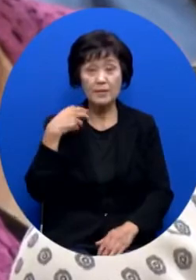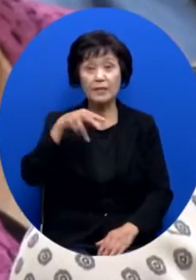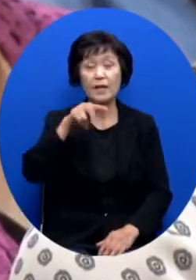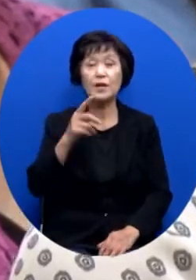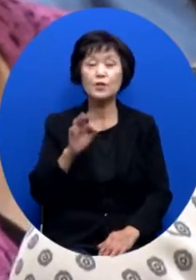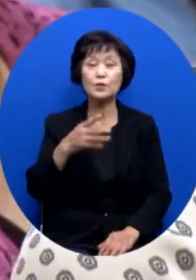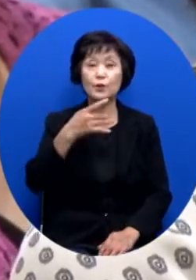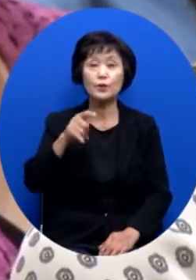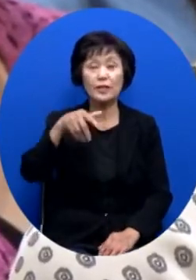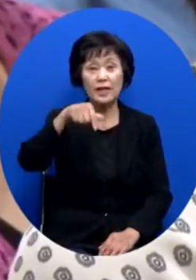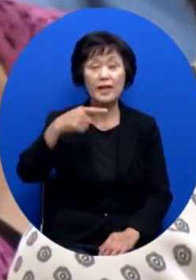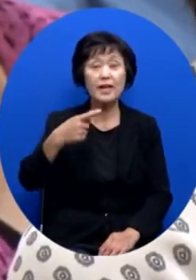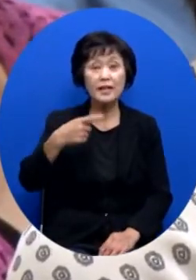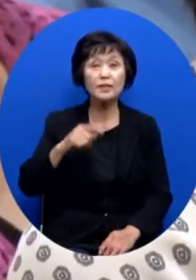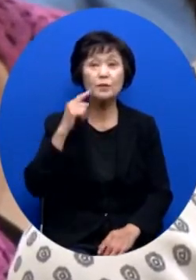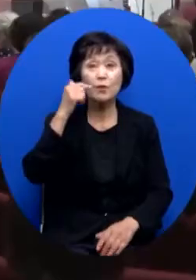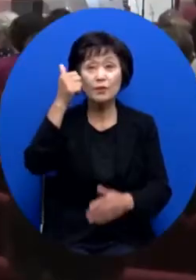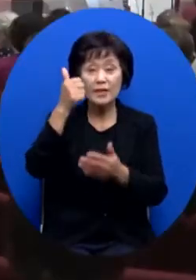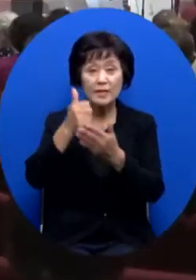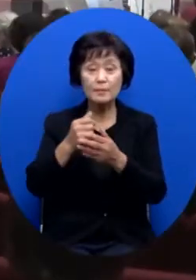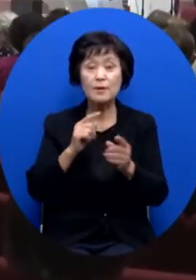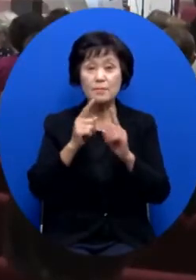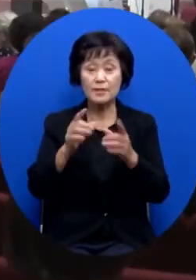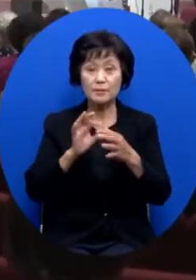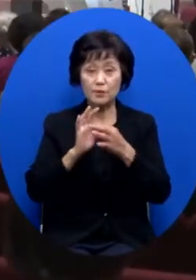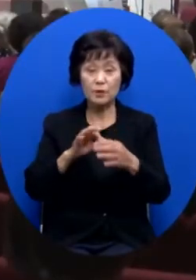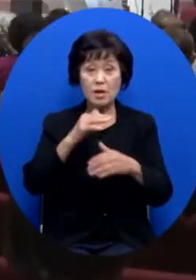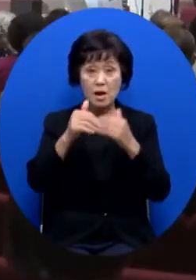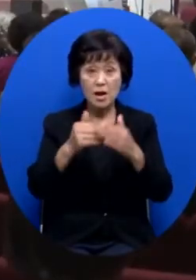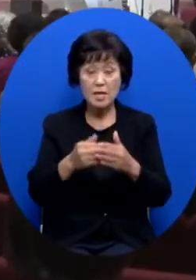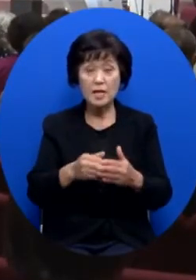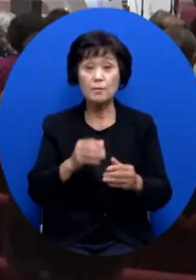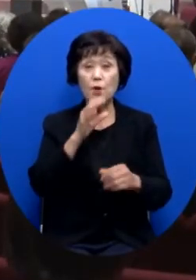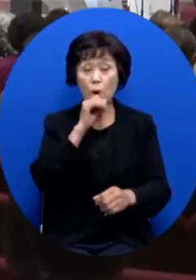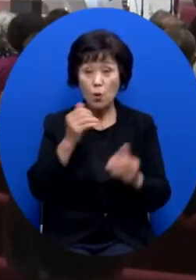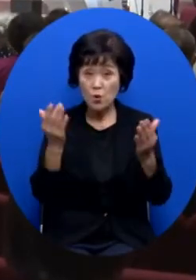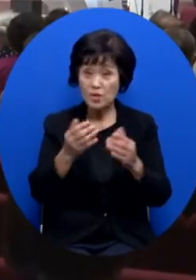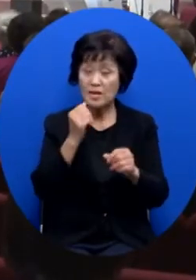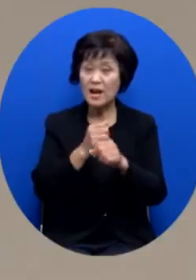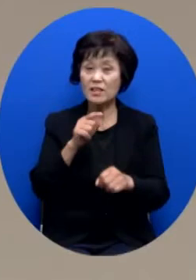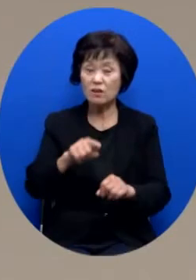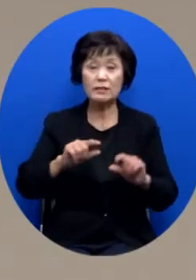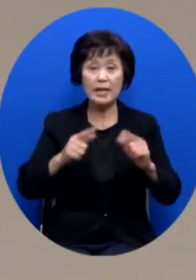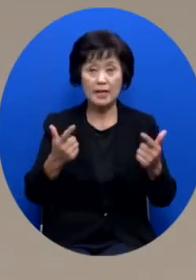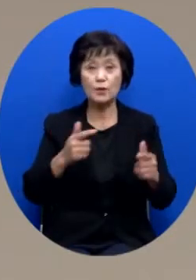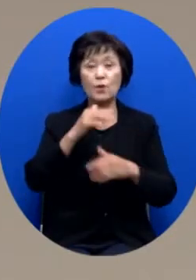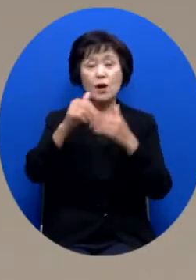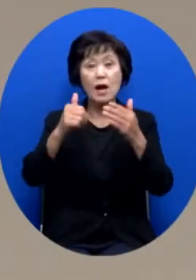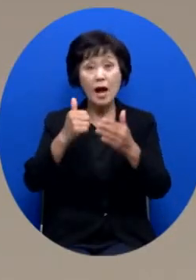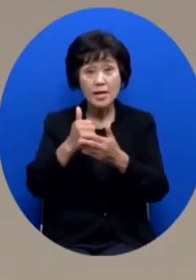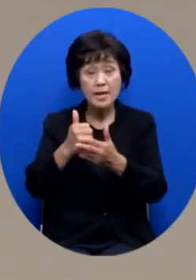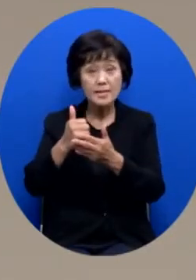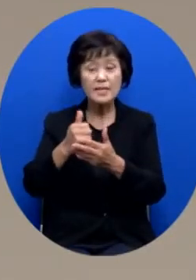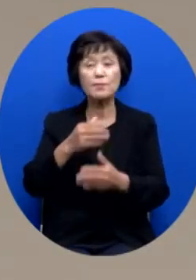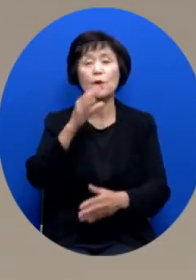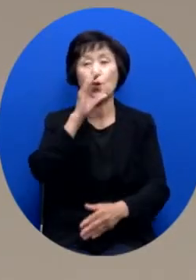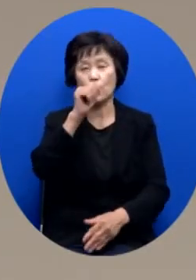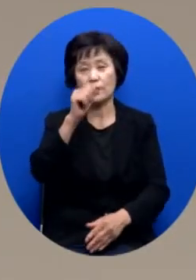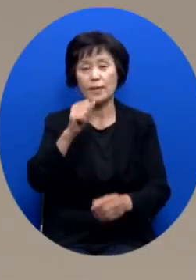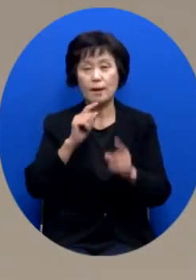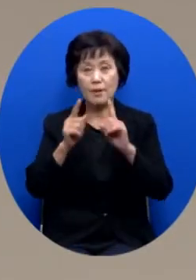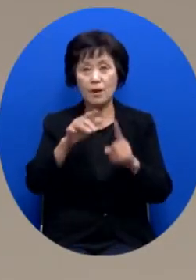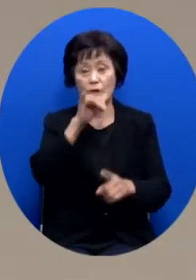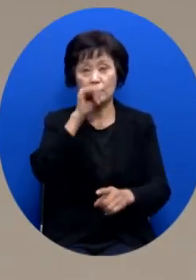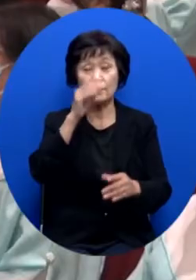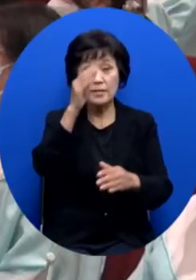통해 하나님이 옳은 일을 하시는 것이 아니라 하나님의 일이 옳은 일이라며 공로, 율법주의에 빠지지 말고